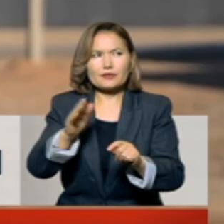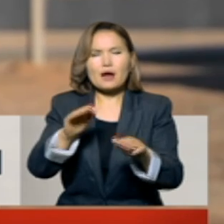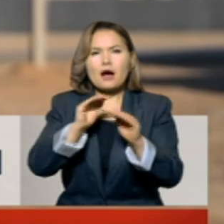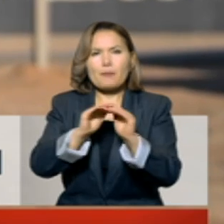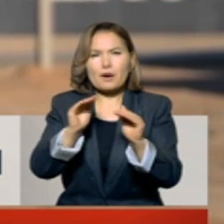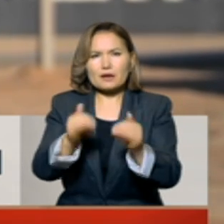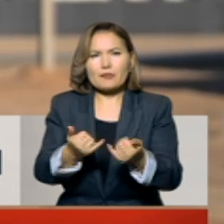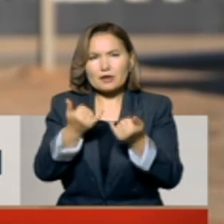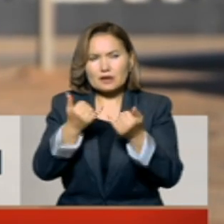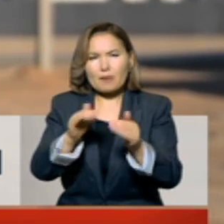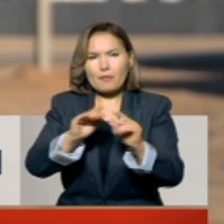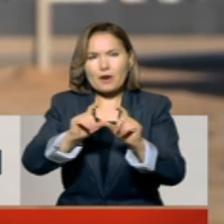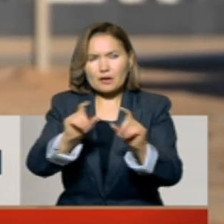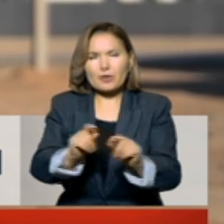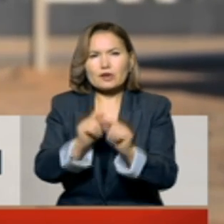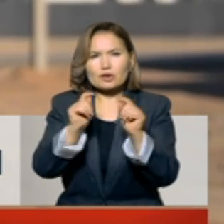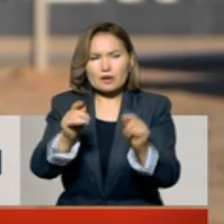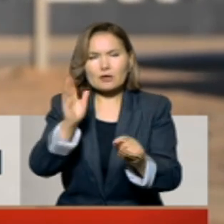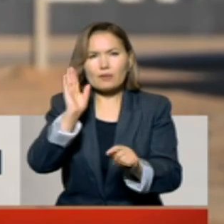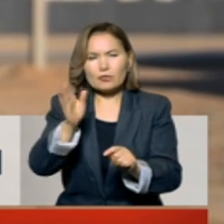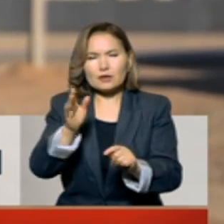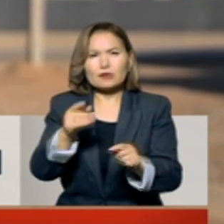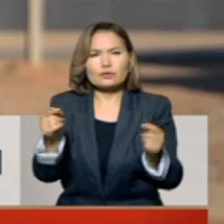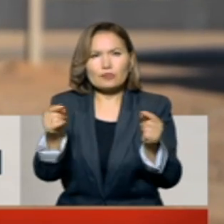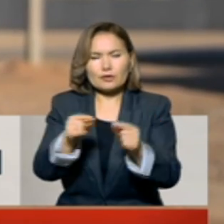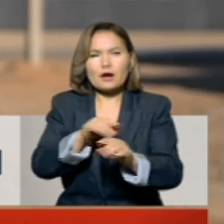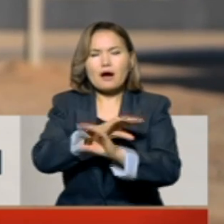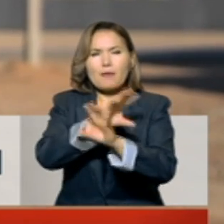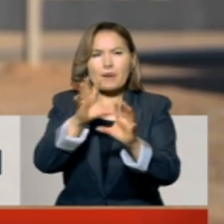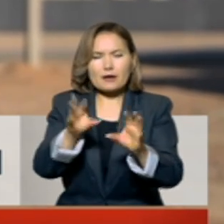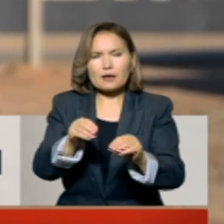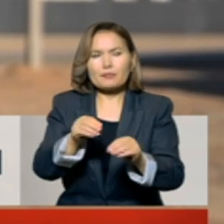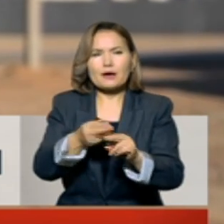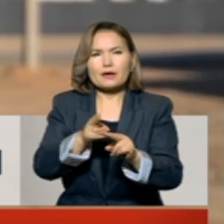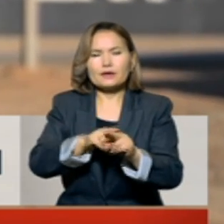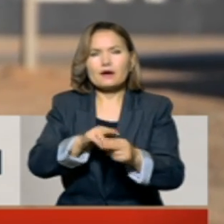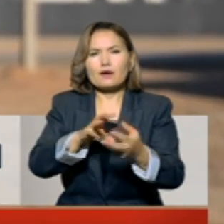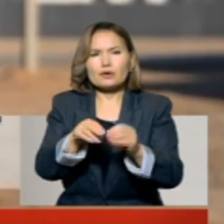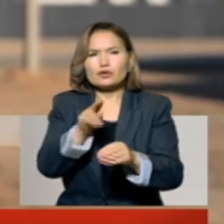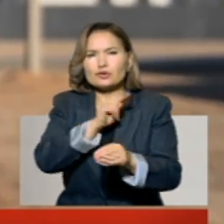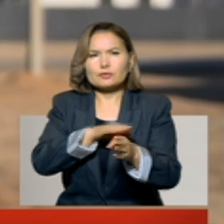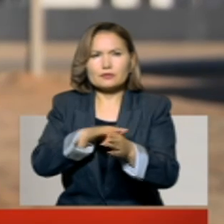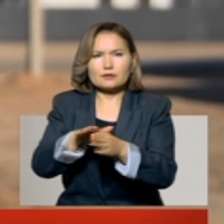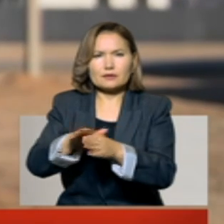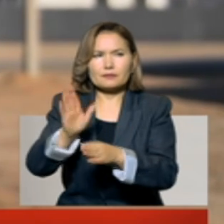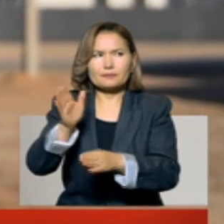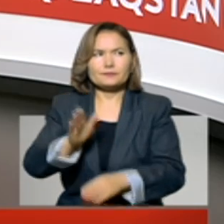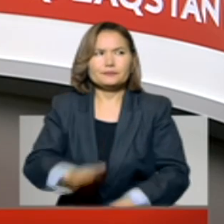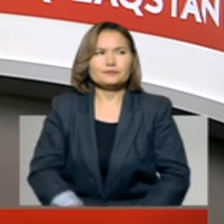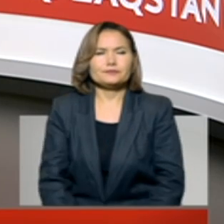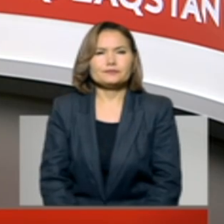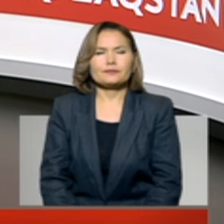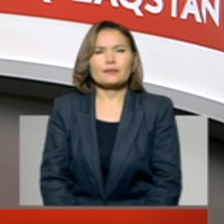балабақша салу мәселесі де олда да қолға алынып жатыр. Бұлардың барлығы да қазір параллельно бірге жүретін болады.